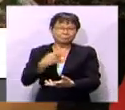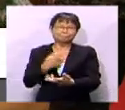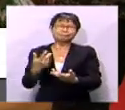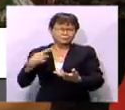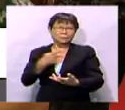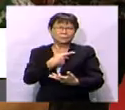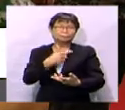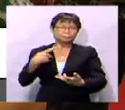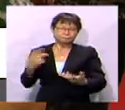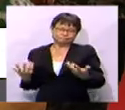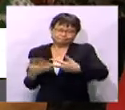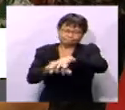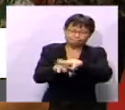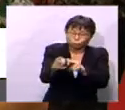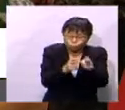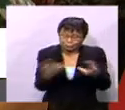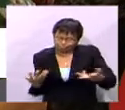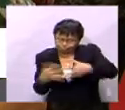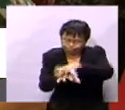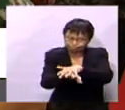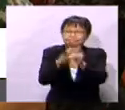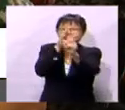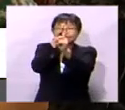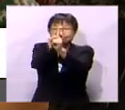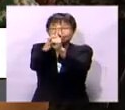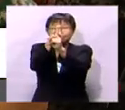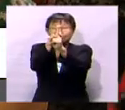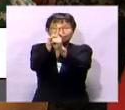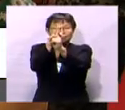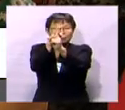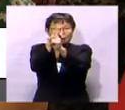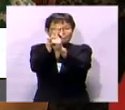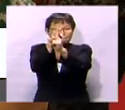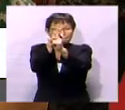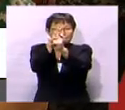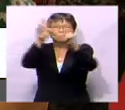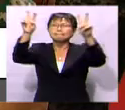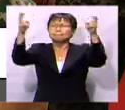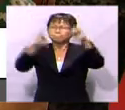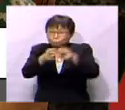menggabungkan usaha kita di bawah SASAR, usaha kita dalam konteks